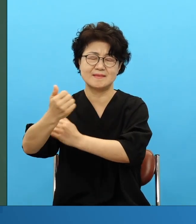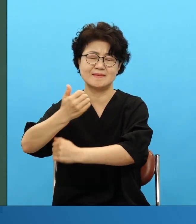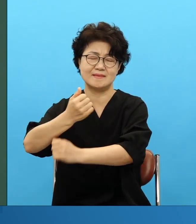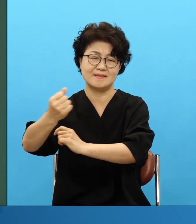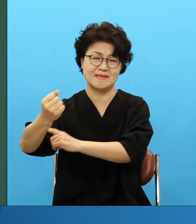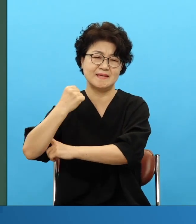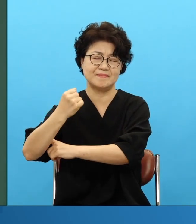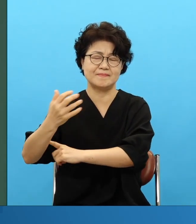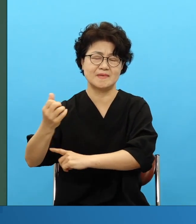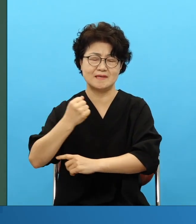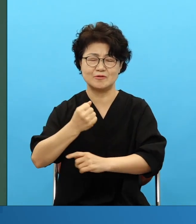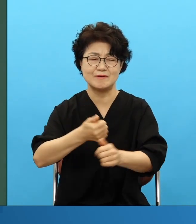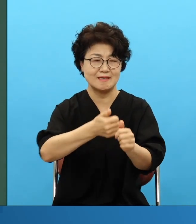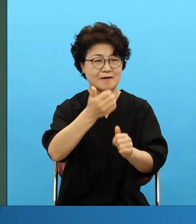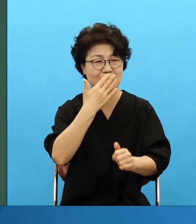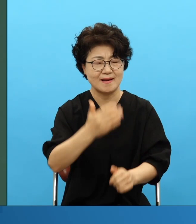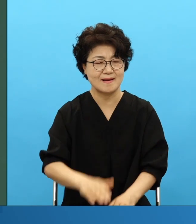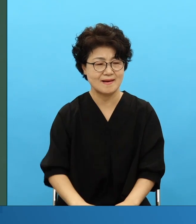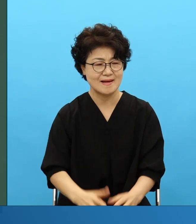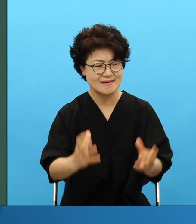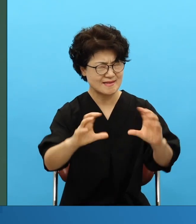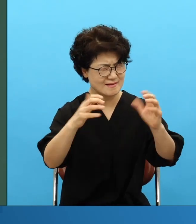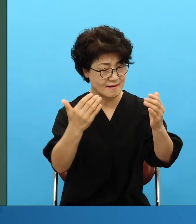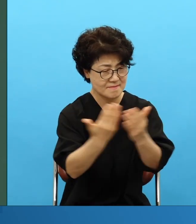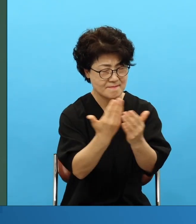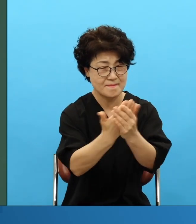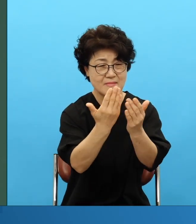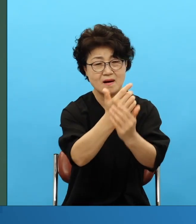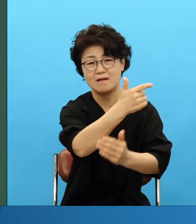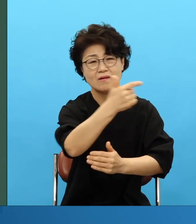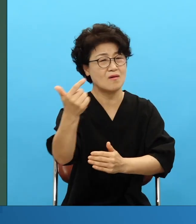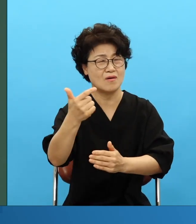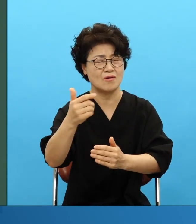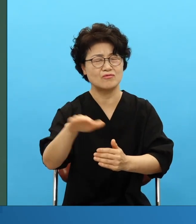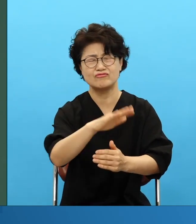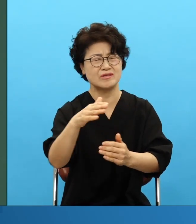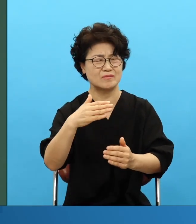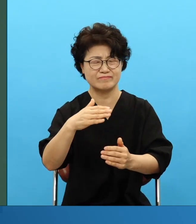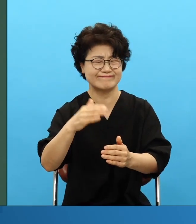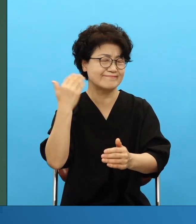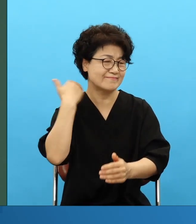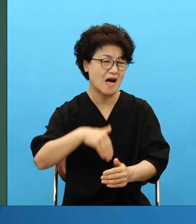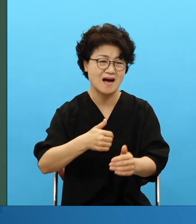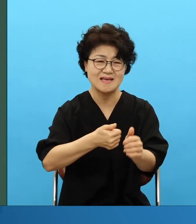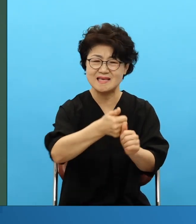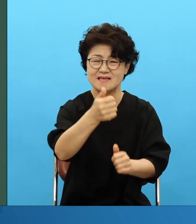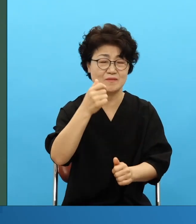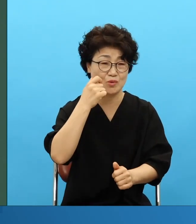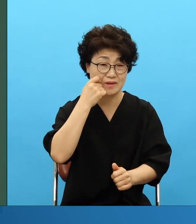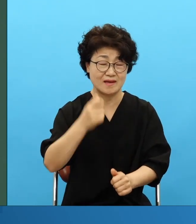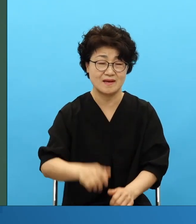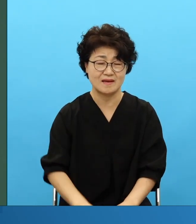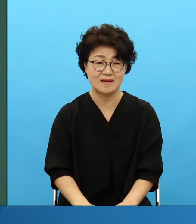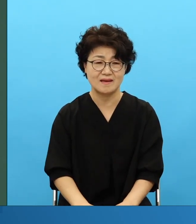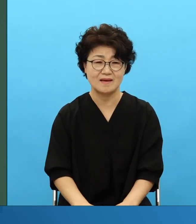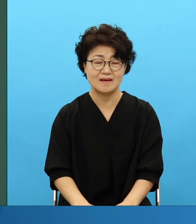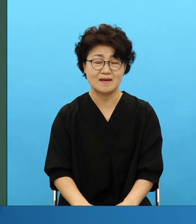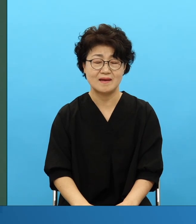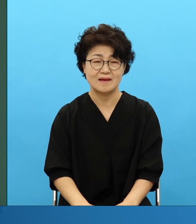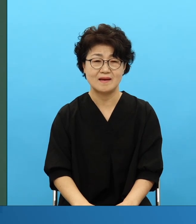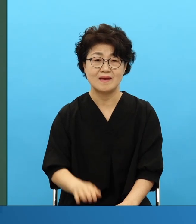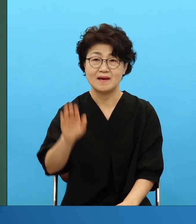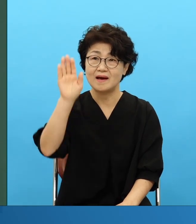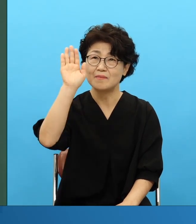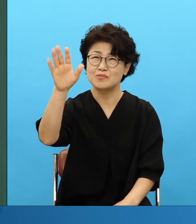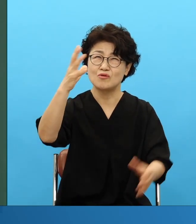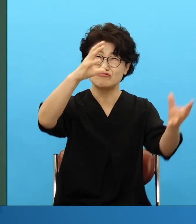얼마나 발달하는데 세상 이길 수가 없어요. We cannot defeat the world with other things. 앞으로는 이제 우주 경제, 우주 문화, 우주 전쟁이